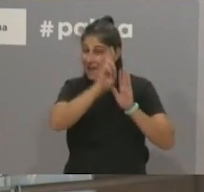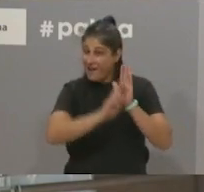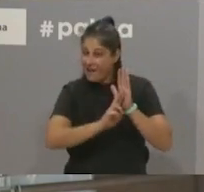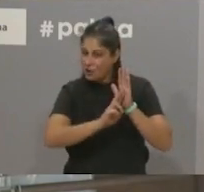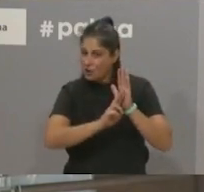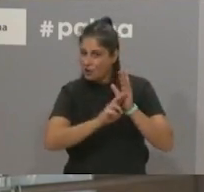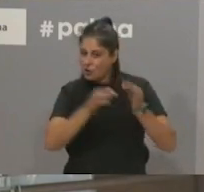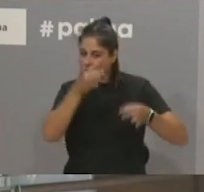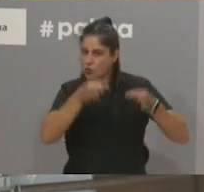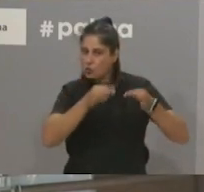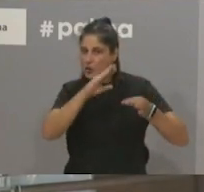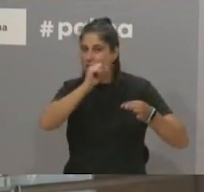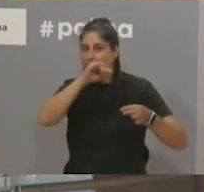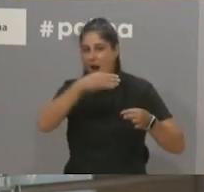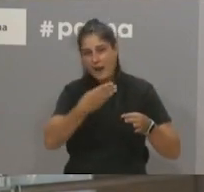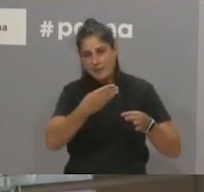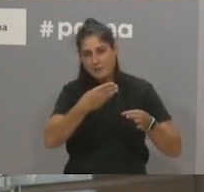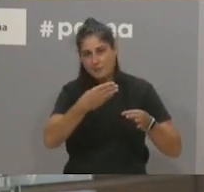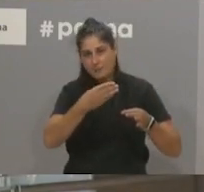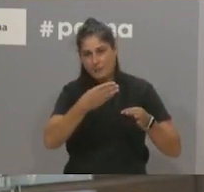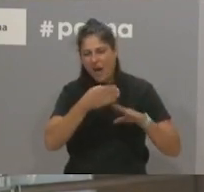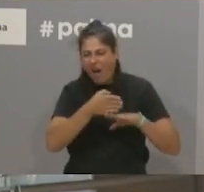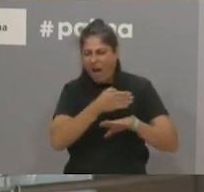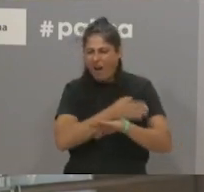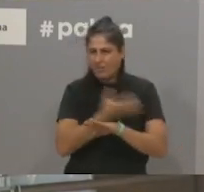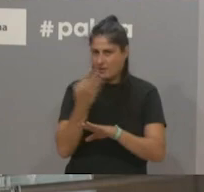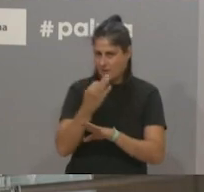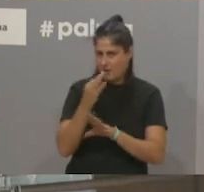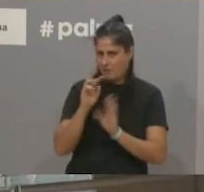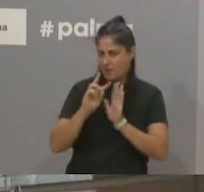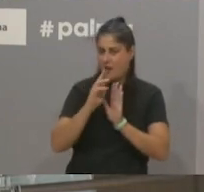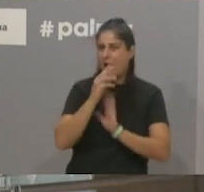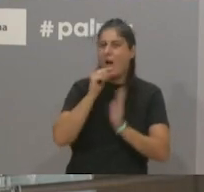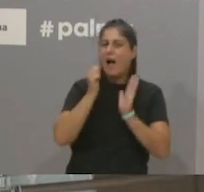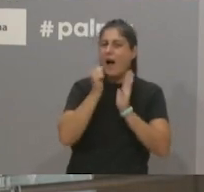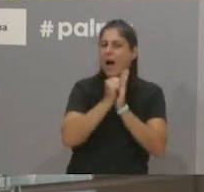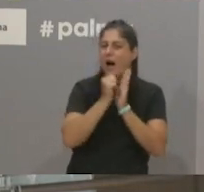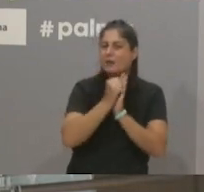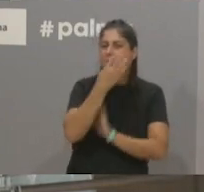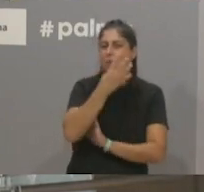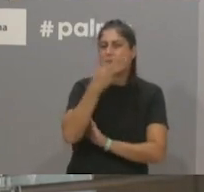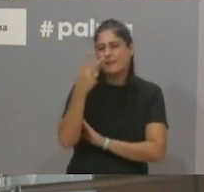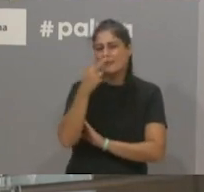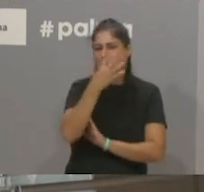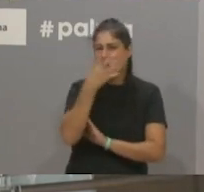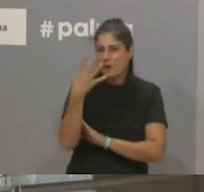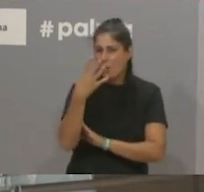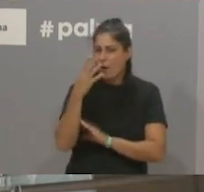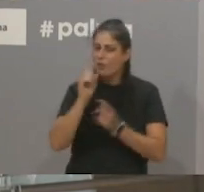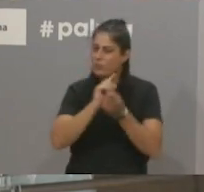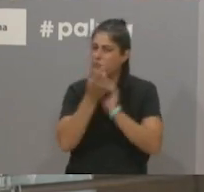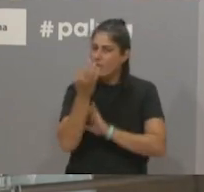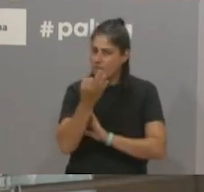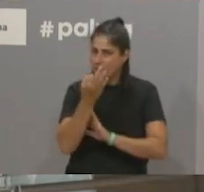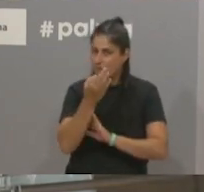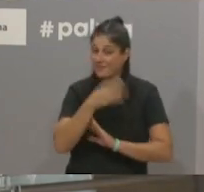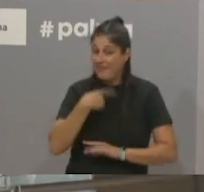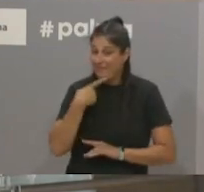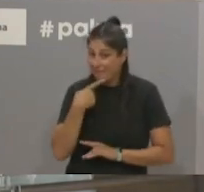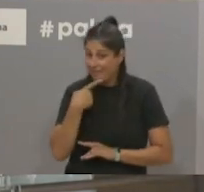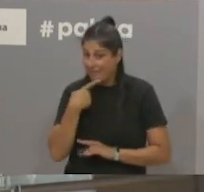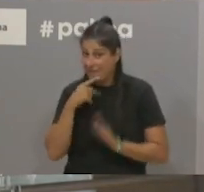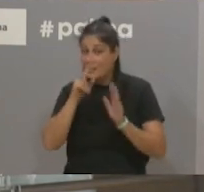CAI sense reformar prèviament els seus articles 43 i 44. Les prescripcions lingüístiques d'aquesta